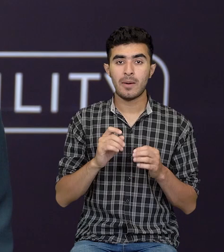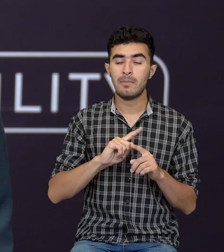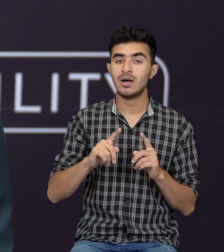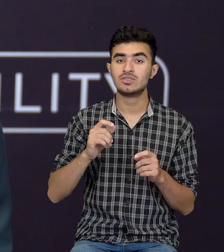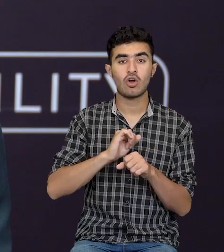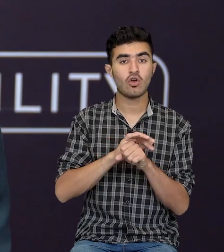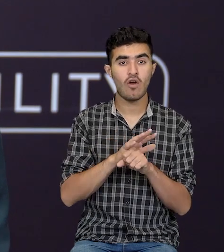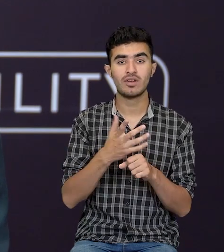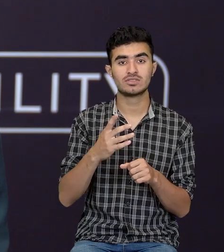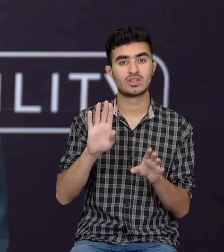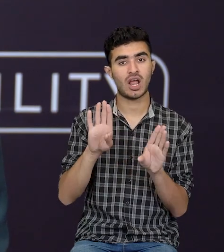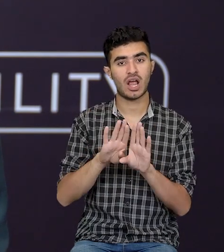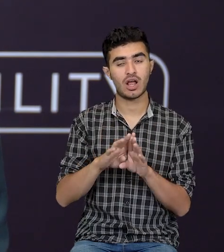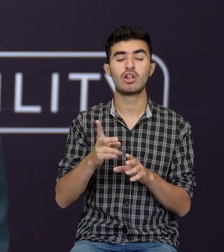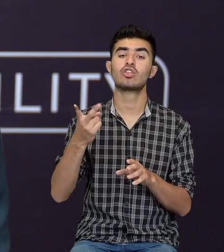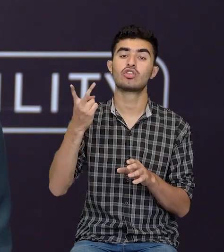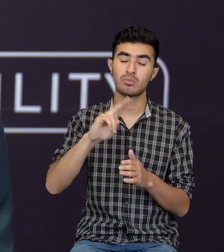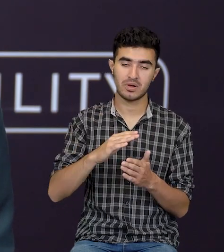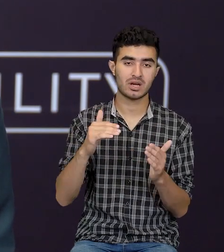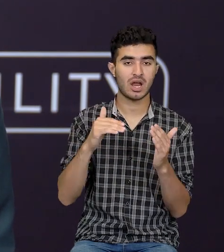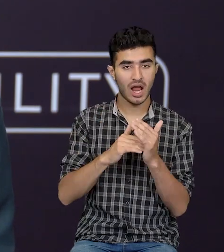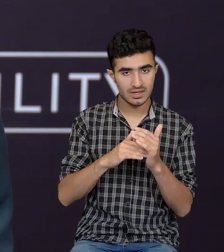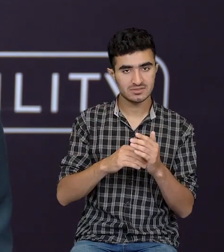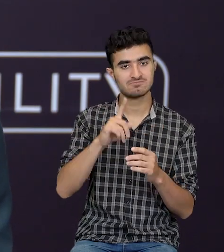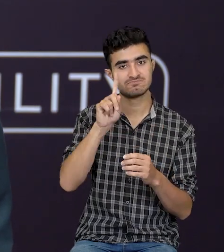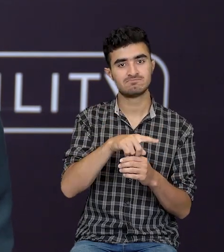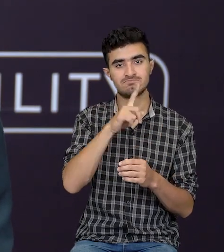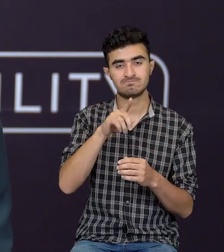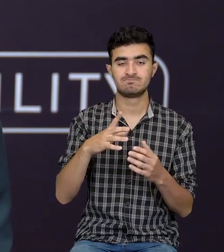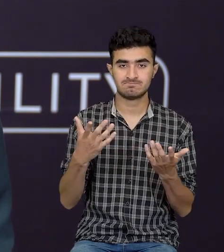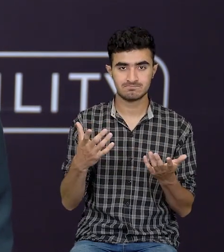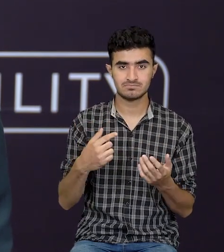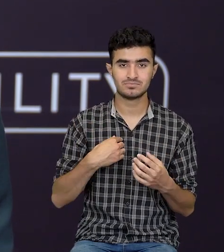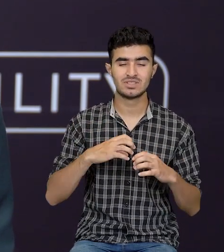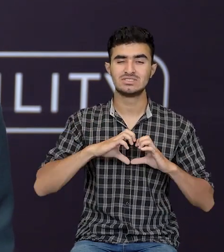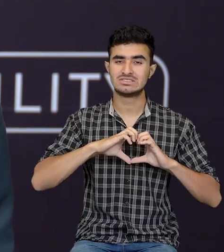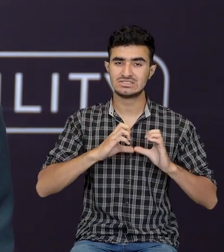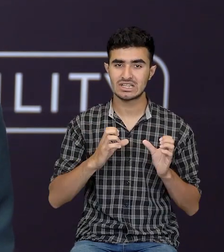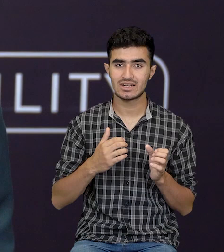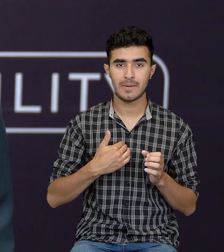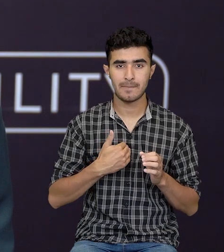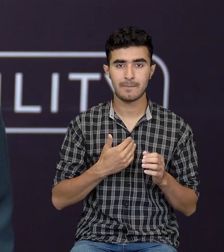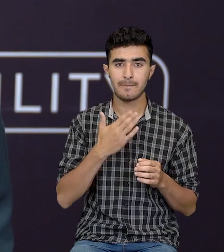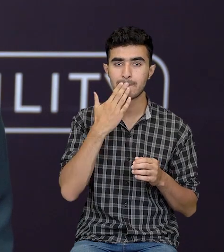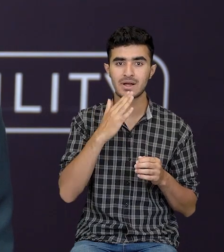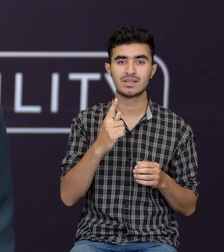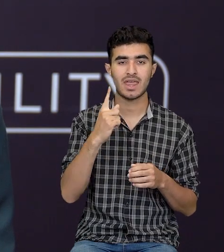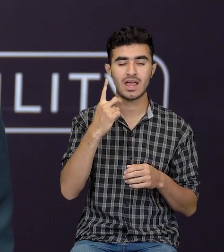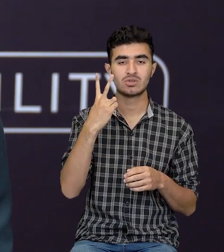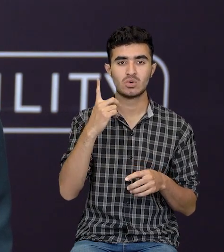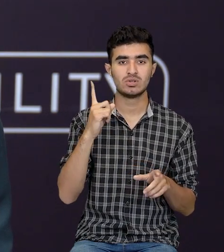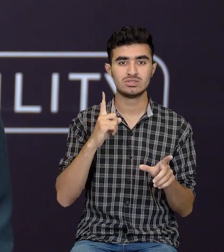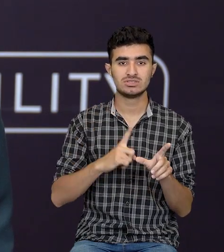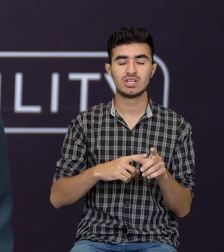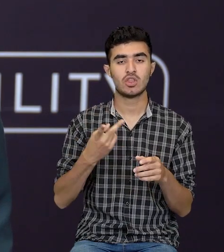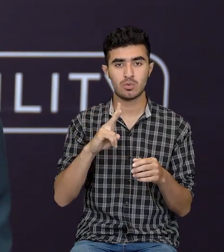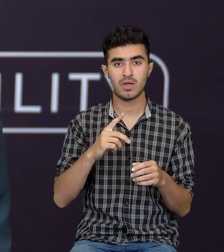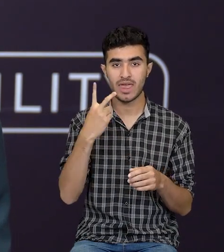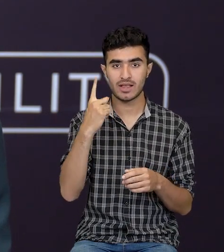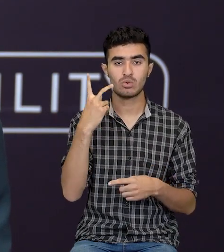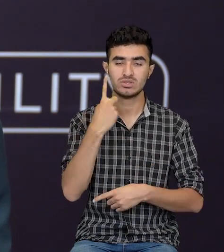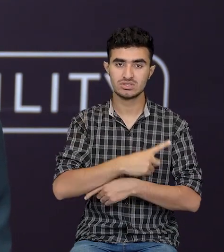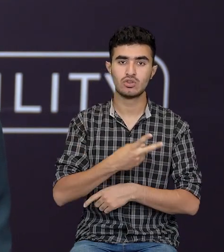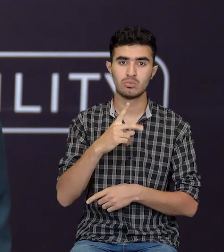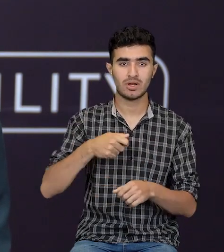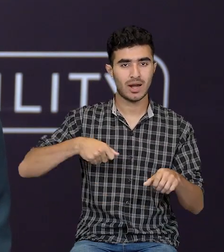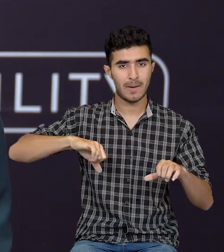करेंगे तो आप सीनियर नेशनल चैम्पियनशिप है मेंस की, आप उसमें जाएँगे। तो मैंने कहा ठीक है मैं खेलूँगा। मैंने पंजाब